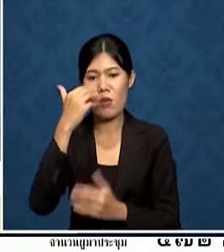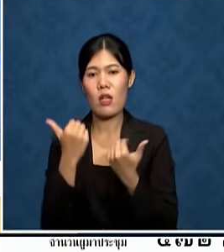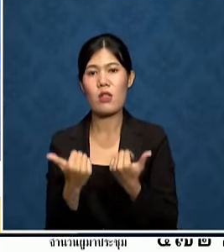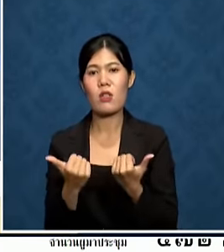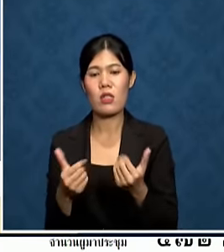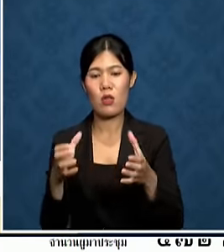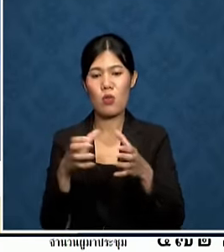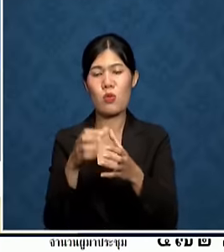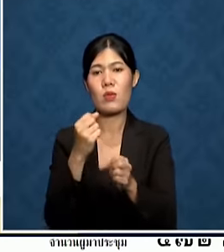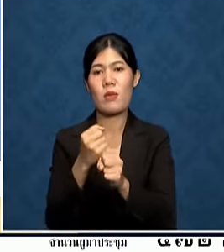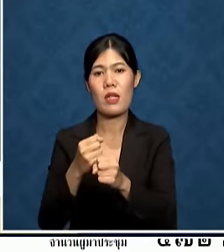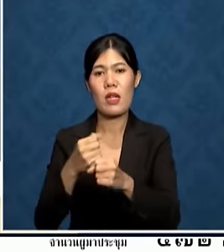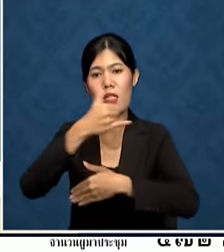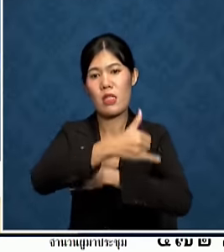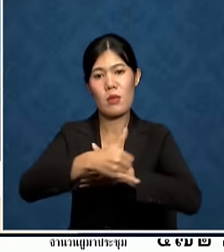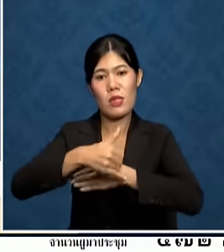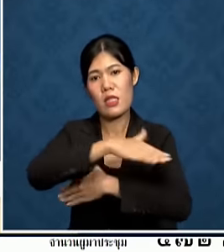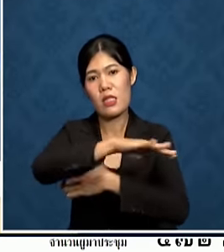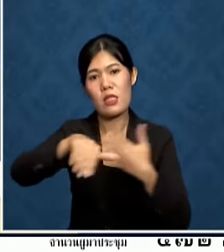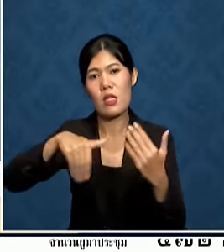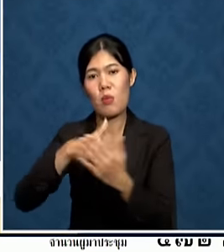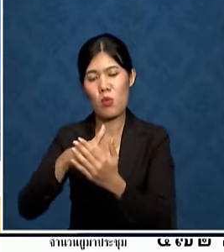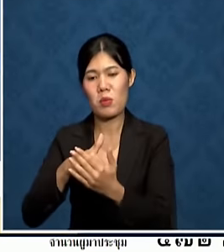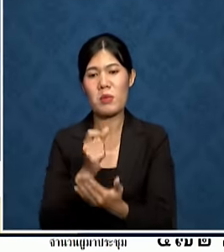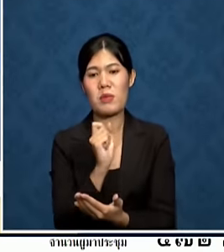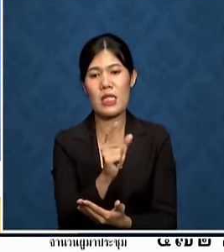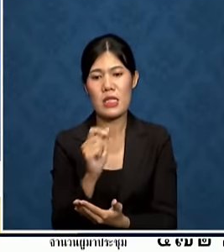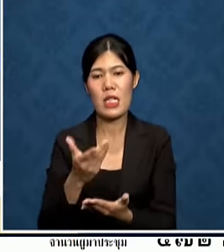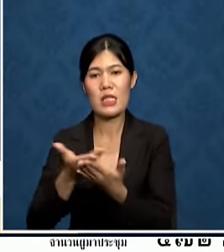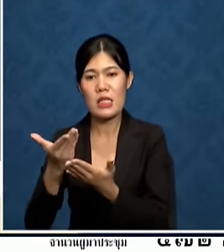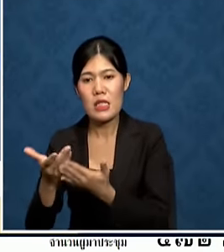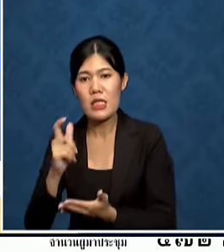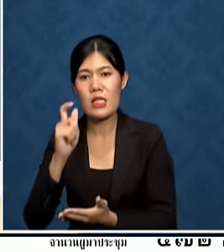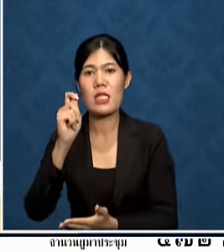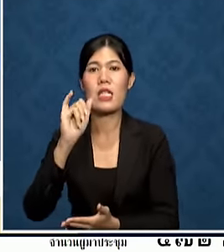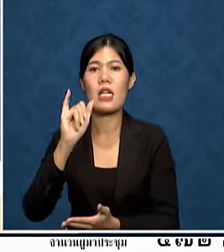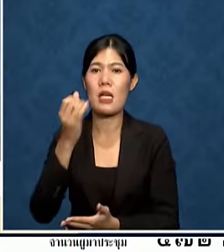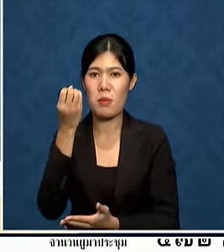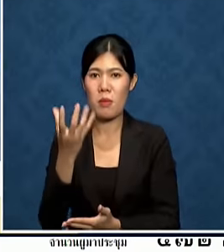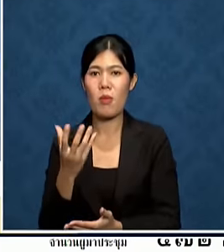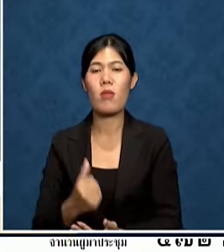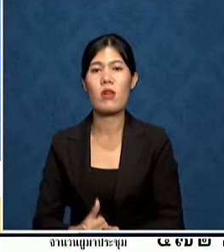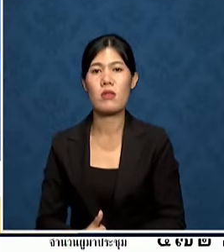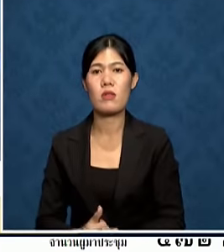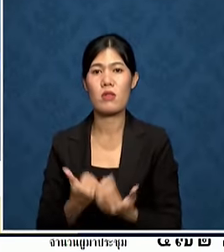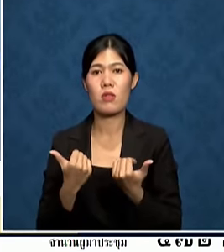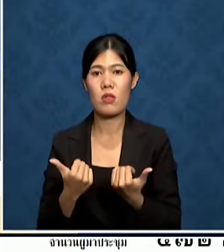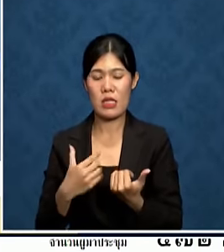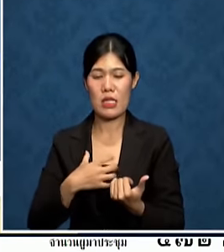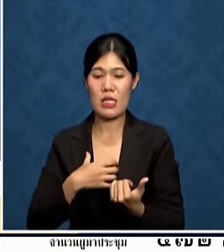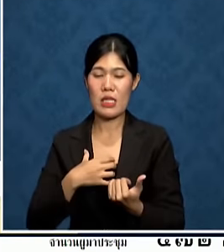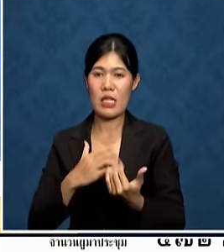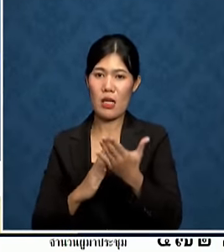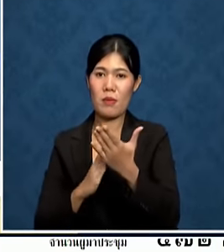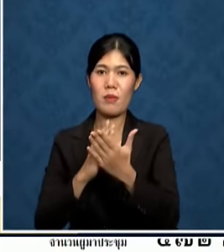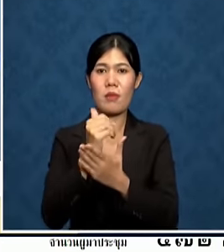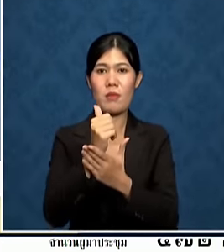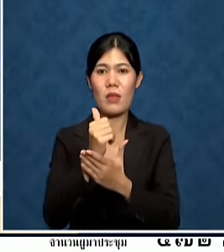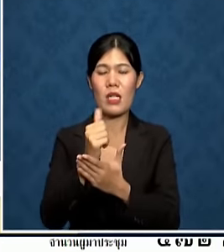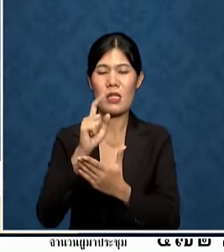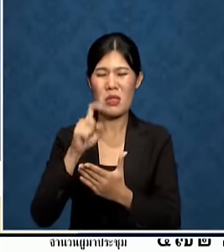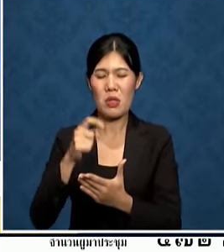จ้าง AIฉ่ำๆท่านาครับสุดท้ายหากรัฐบาลอยากประสบความสำเร็จด้านอุตสาหกรรม AIจริงท่านต้องเลิกเหวี่ยง